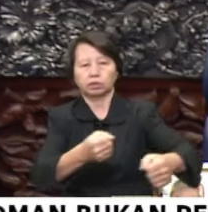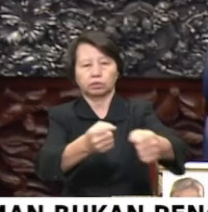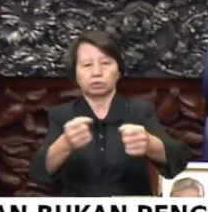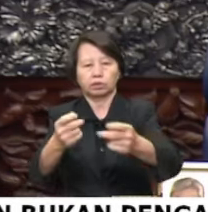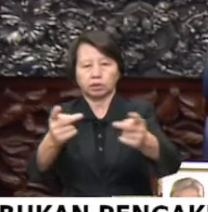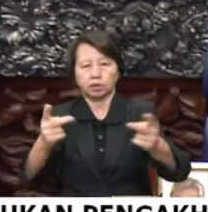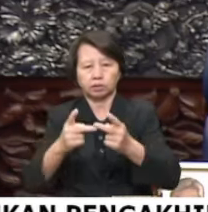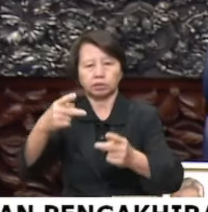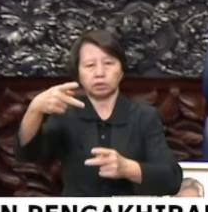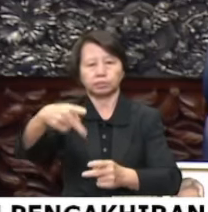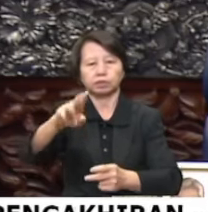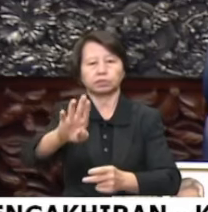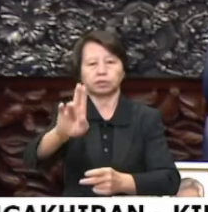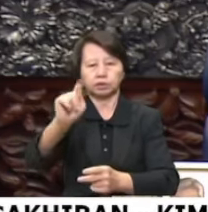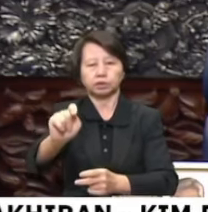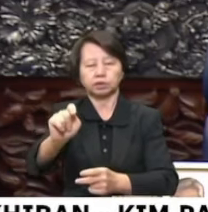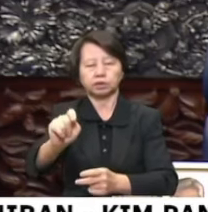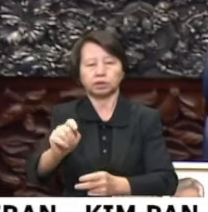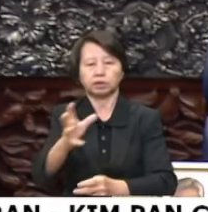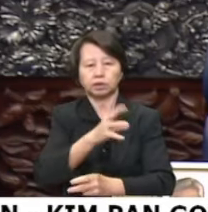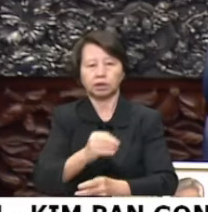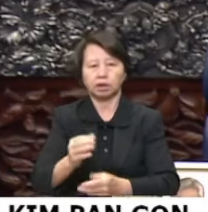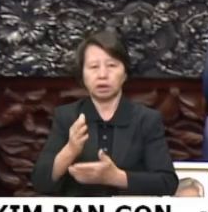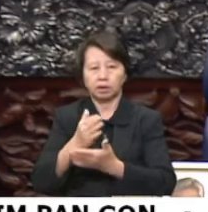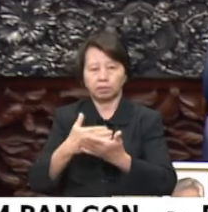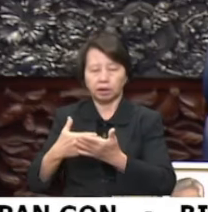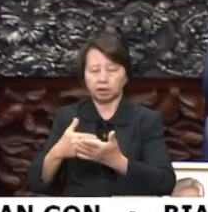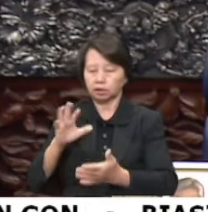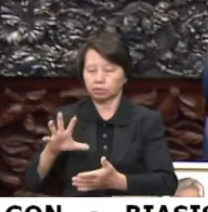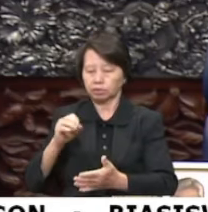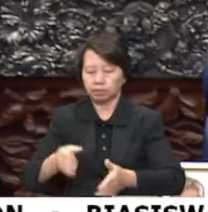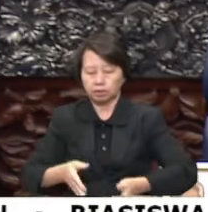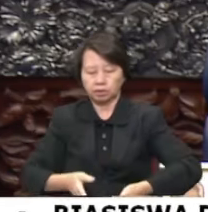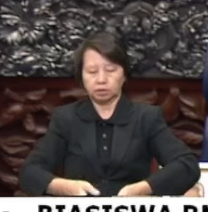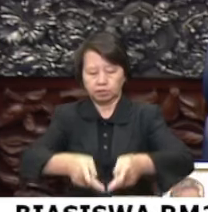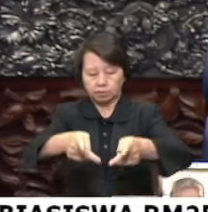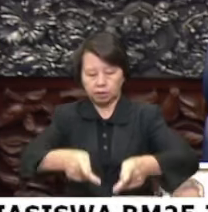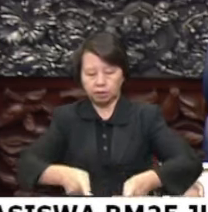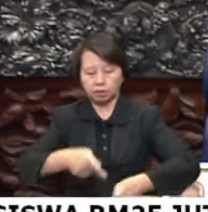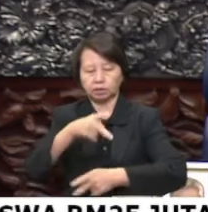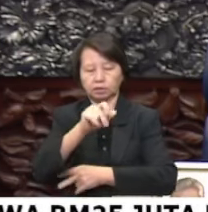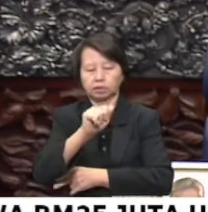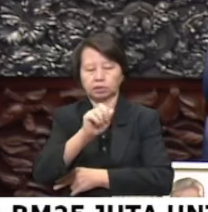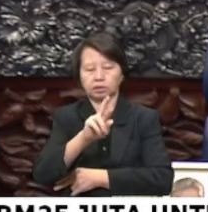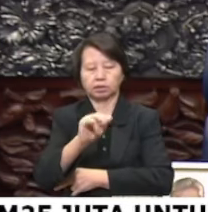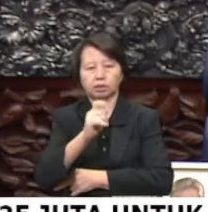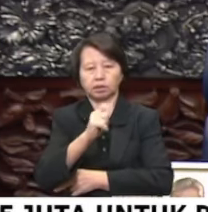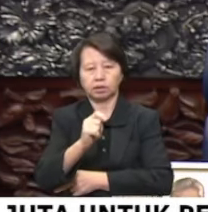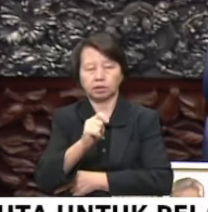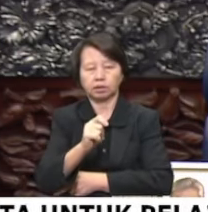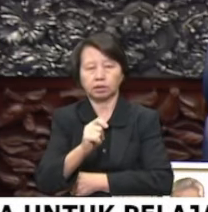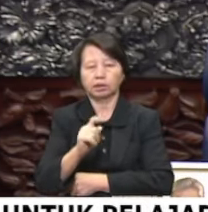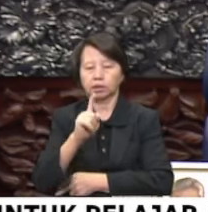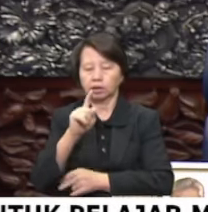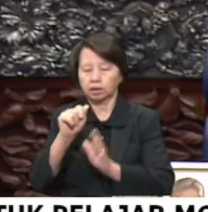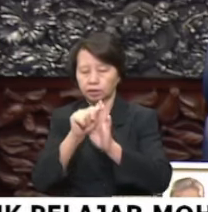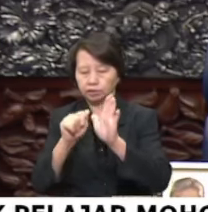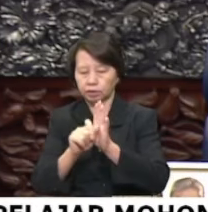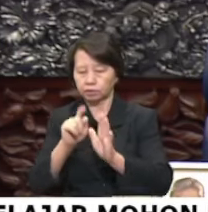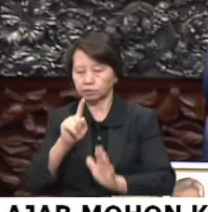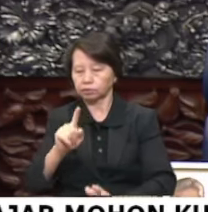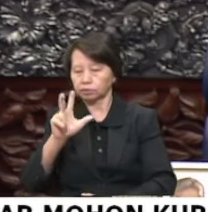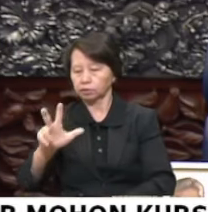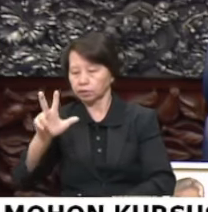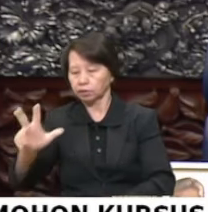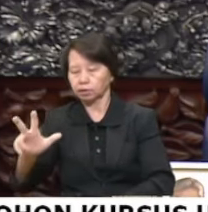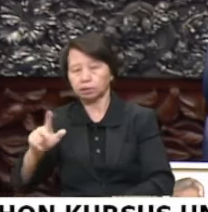kawasan PBT. Selain itu, Seksyen 50 Akta Jalan, Parit dan Bangunan 1974 iaitu Akta 133 juga